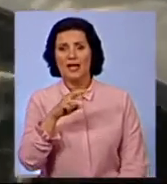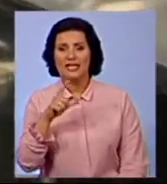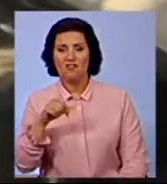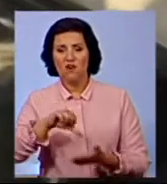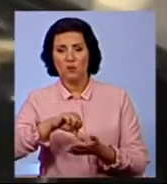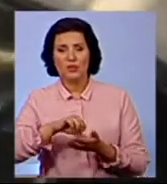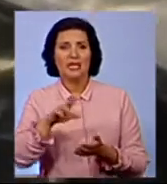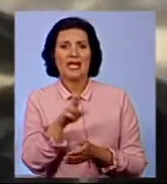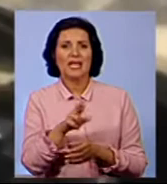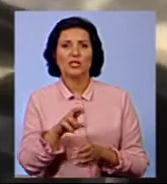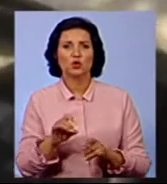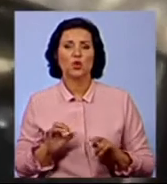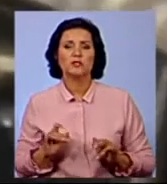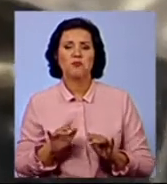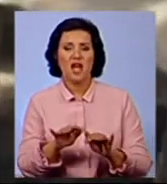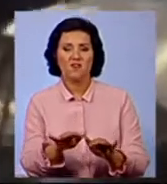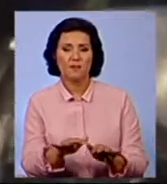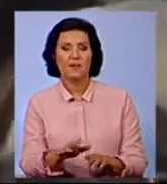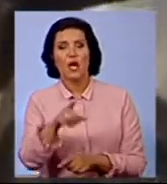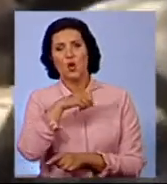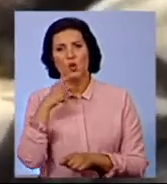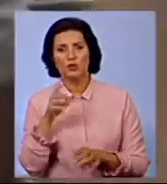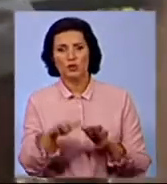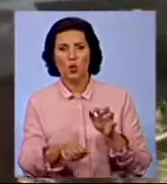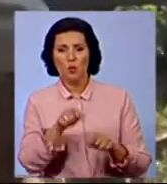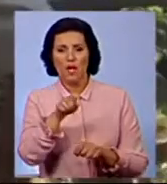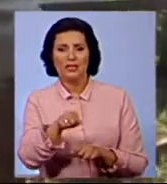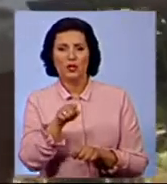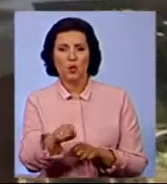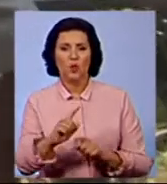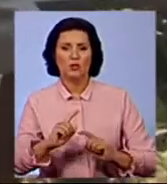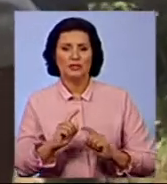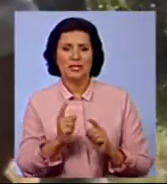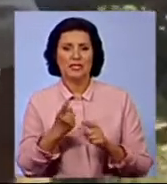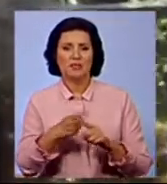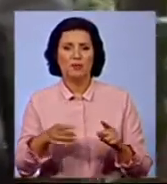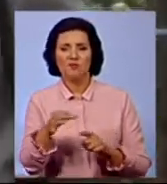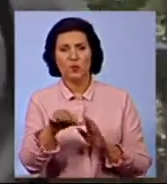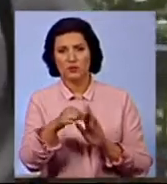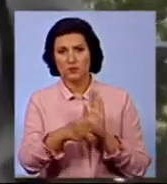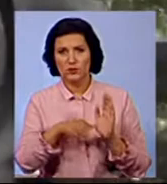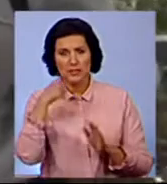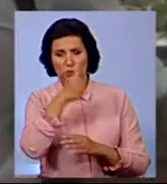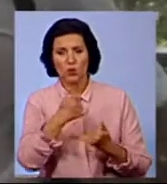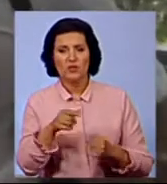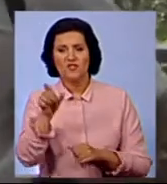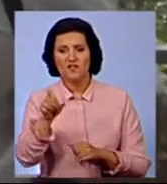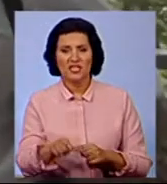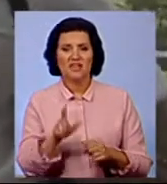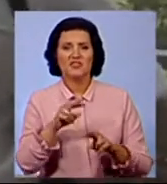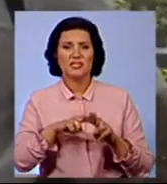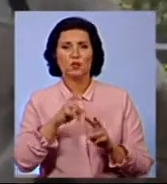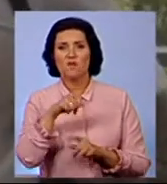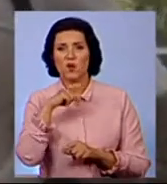фігуранта ялтинської справи Хізбуб Тахрір. Російські окупанти його затримали на півострові у 16-му році, нині він у СІЗО в